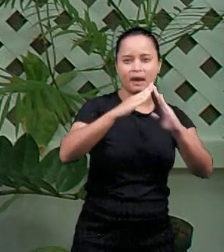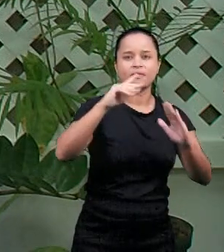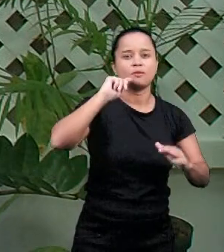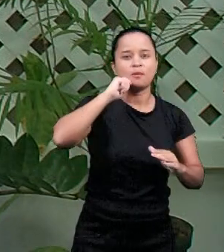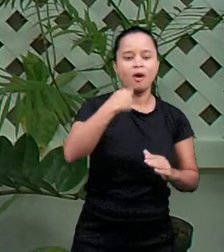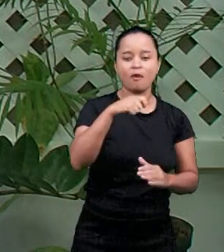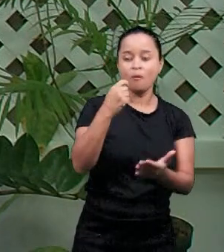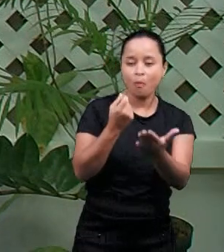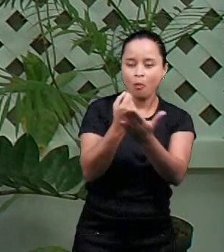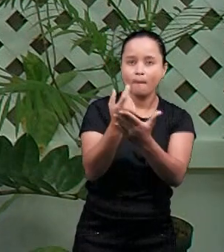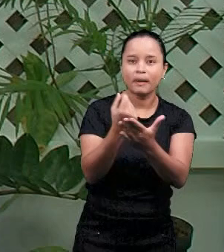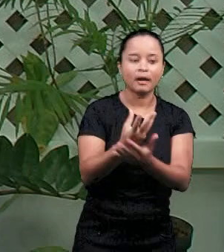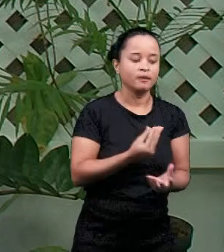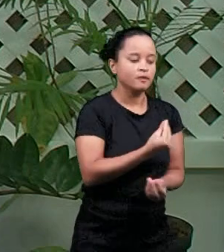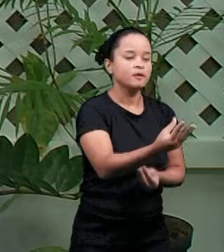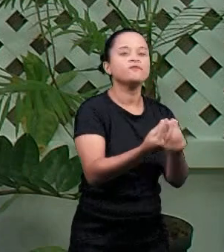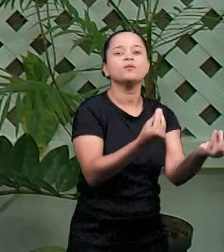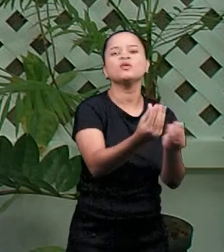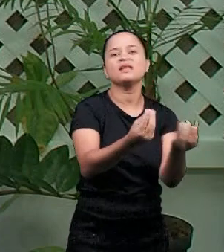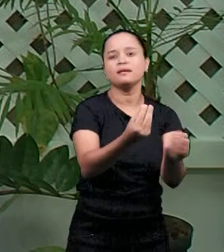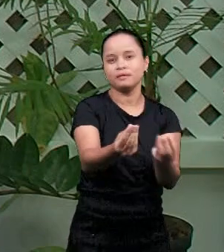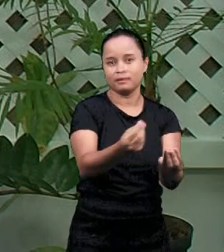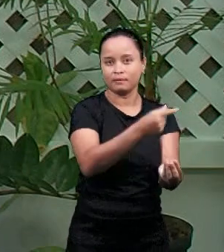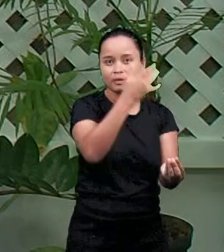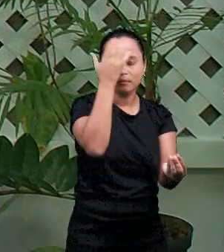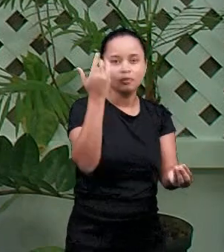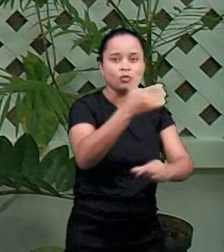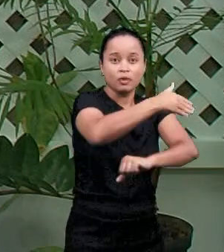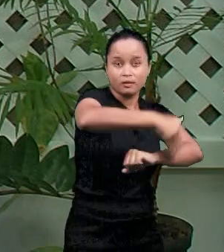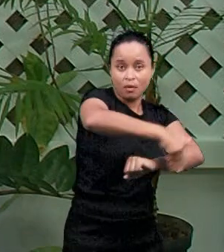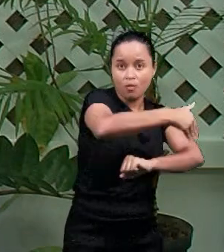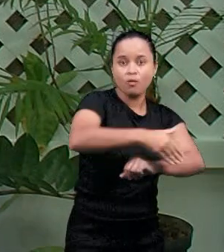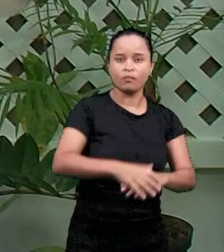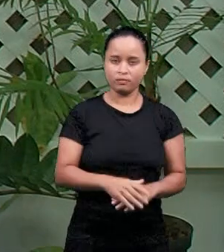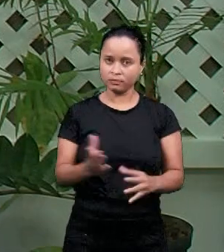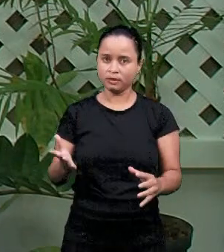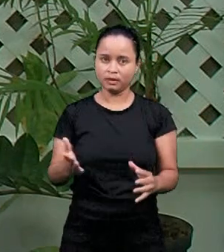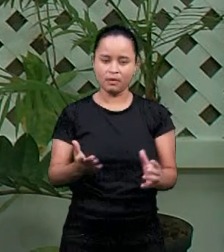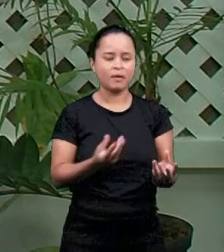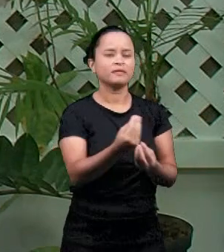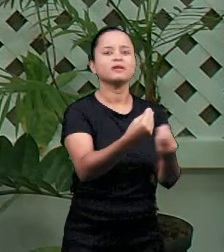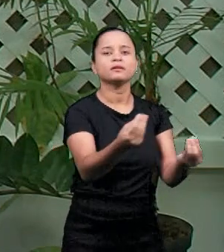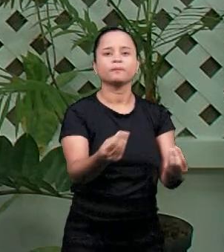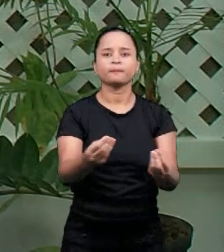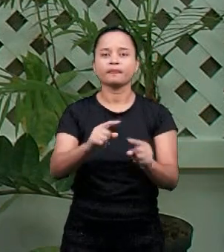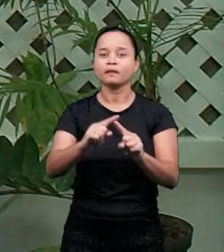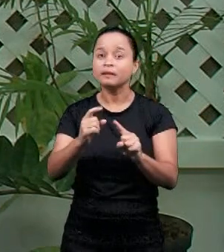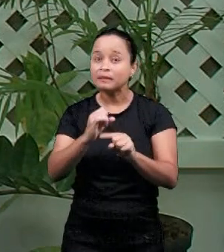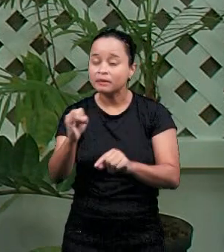Parce que ceux qui veulent distribuer quelque chose, il n'a pas besoin d'aller au milieu de la rue. Il va dans les maisons,